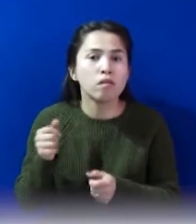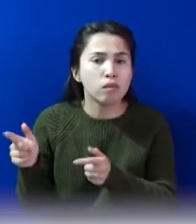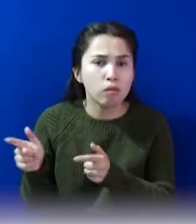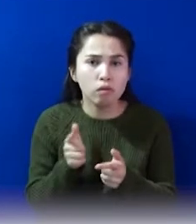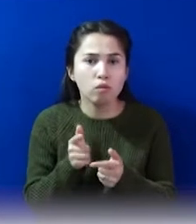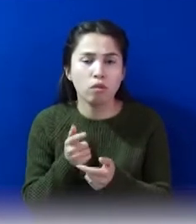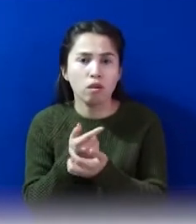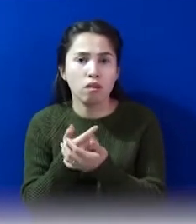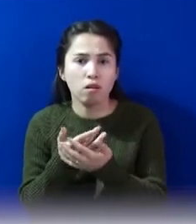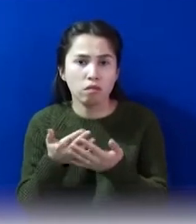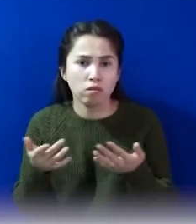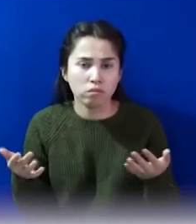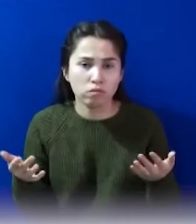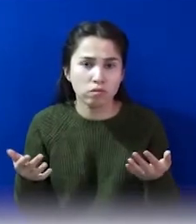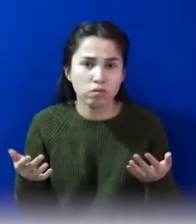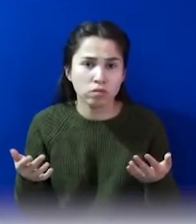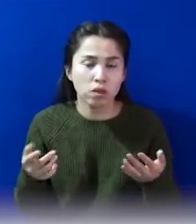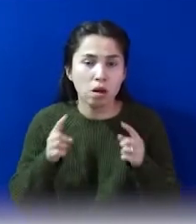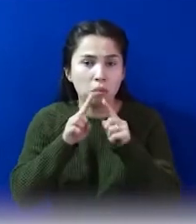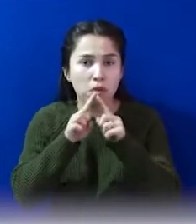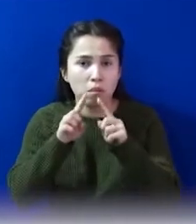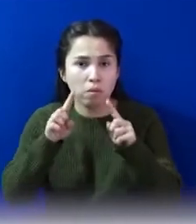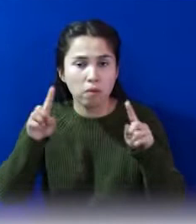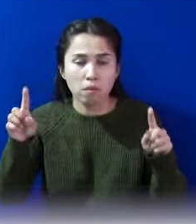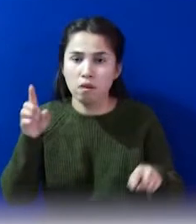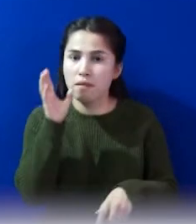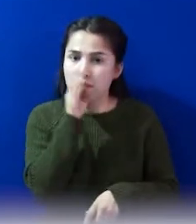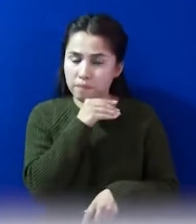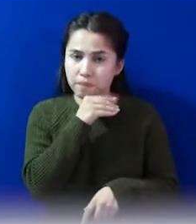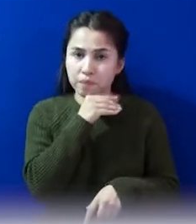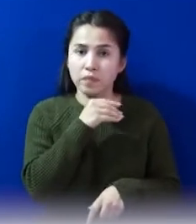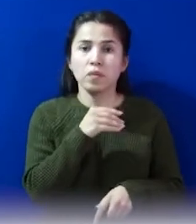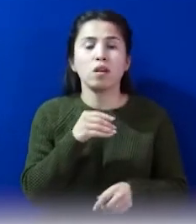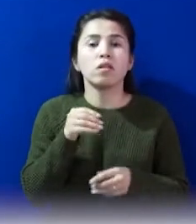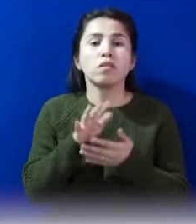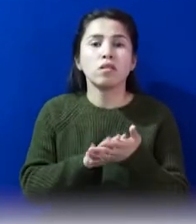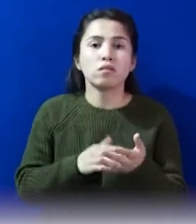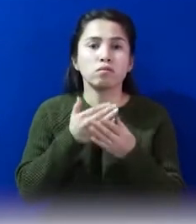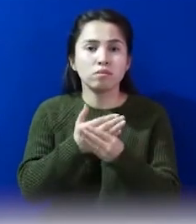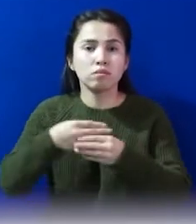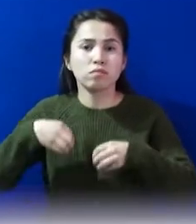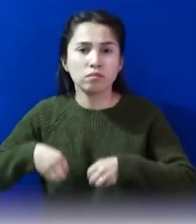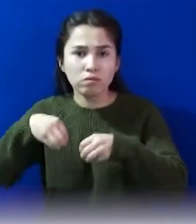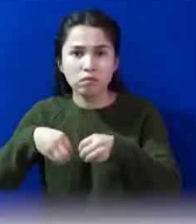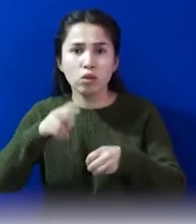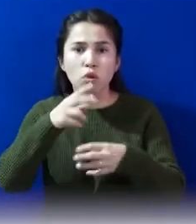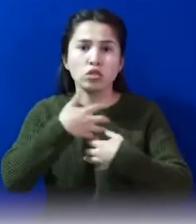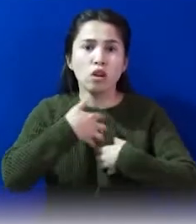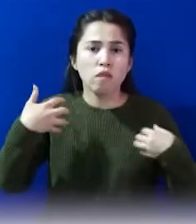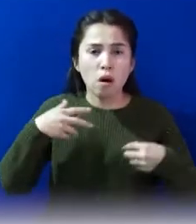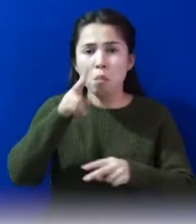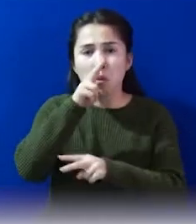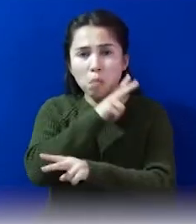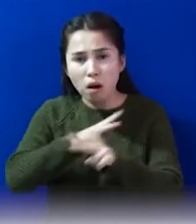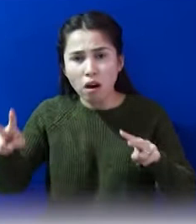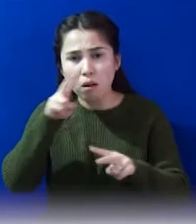учреждений. Школы, строительство должно было быть завершено в сентябре, все еще не сданы в эксплуатацию. Бердибек Сапарбаев отметил, что